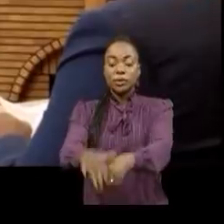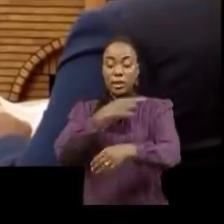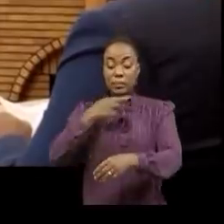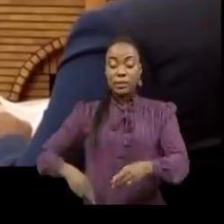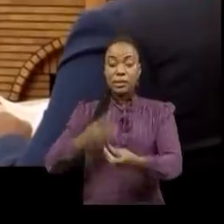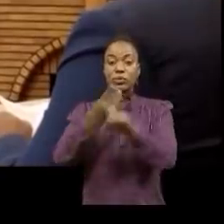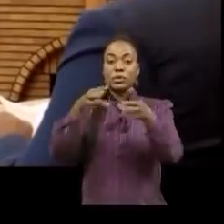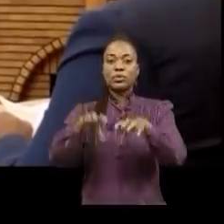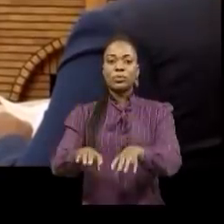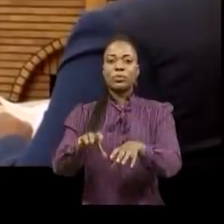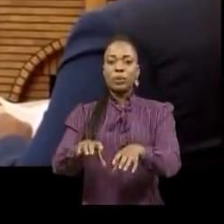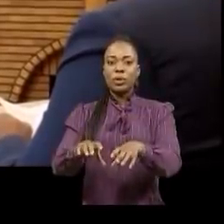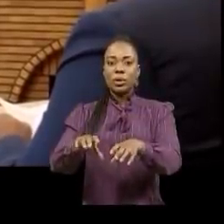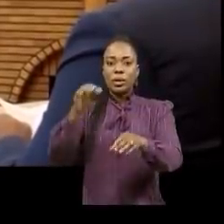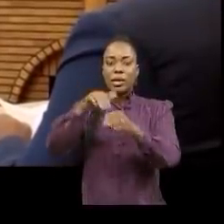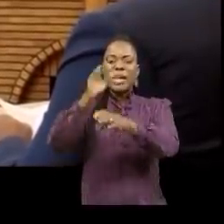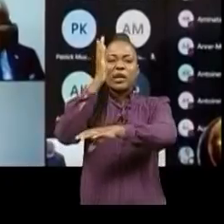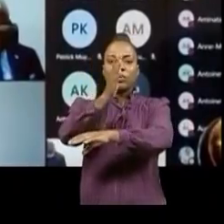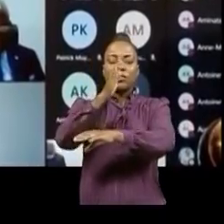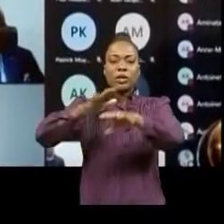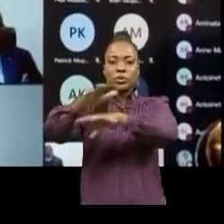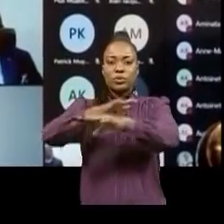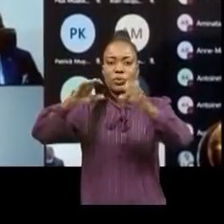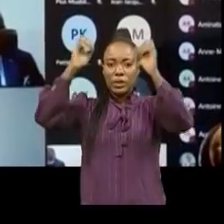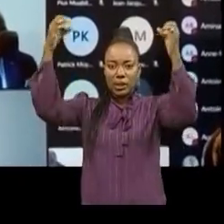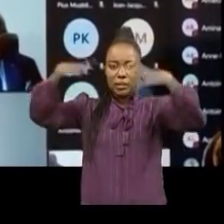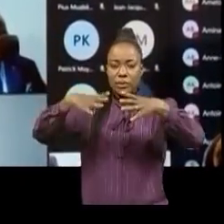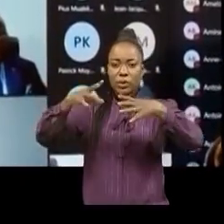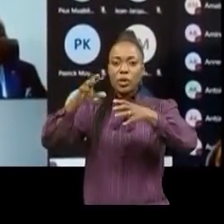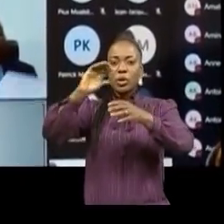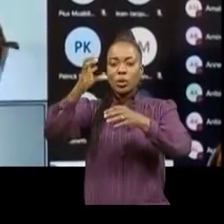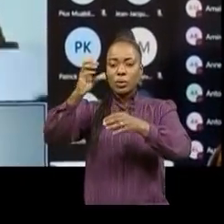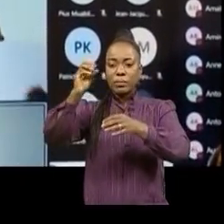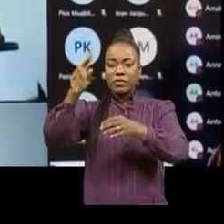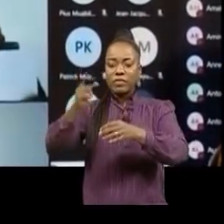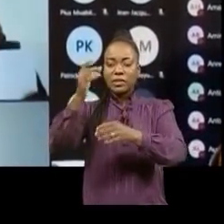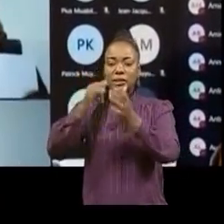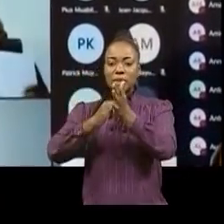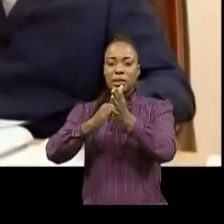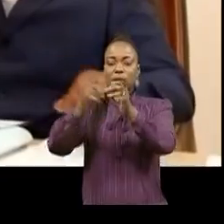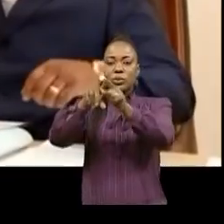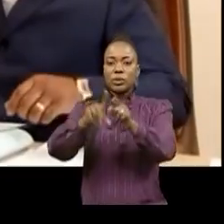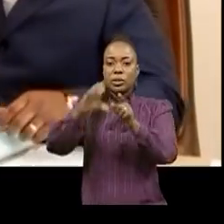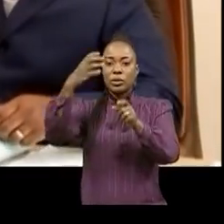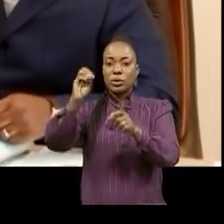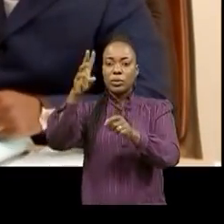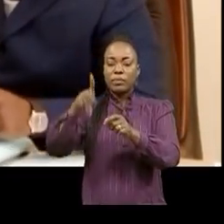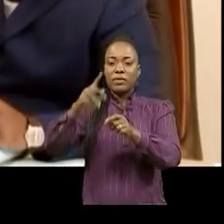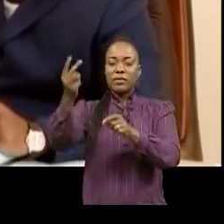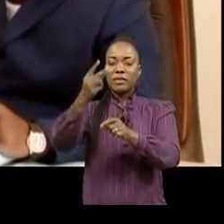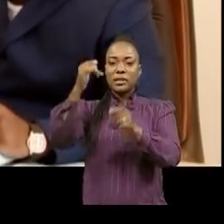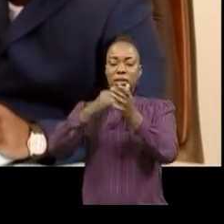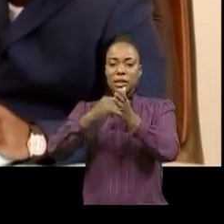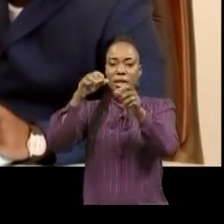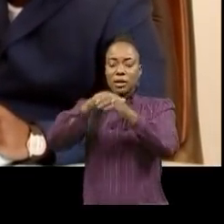République démocratique du Congo à la conférence sur le climat COP26. En prévision de la COP26 qui se tiendra à